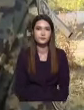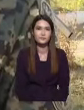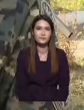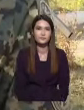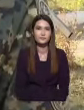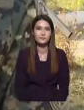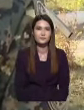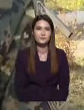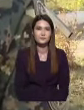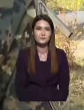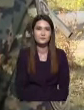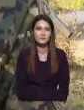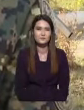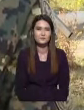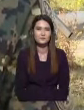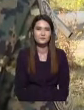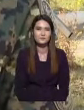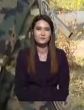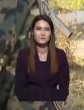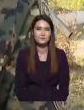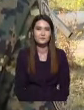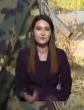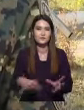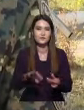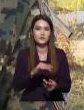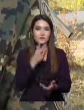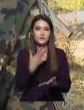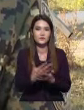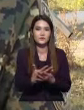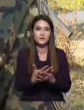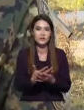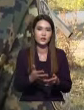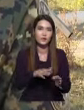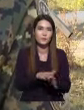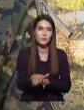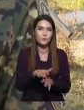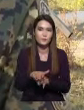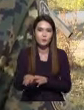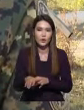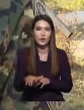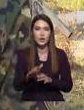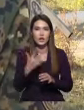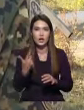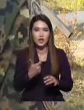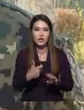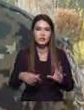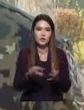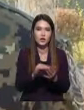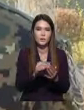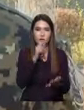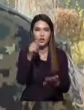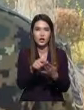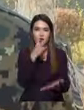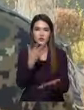Срочник 02 деген бізді бағдарлама бойынша, соның бүкіл бағаларын барын есепке алып, соңында қорытынсын шығарып береді.